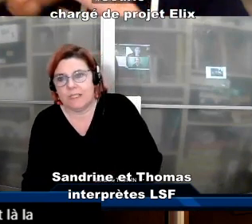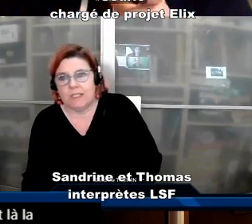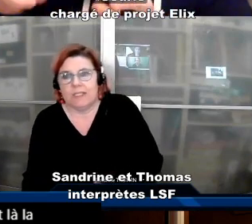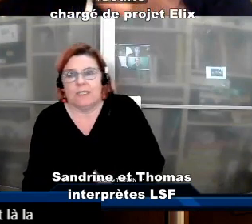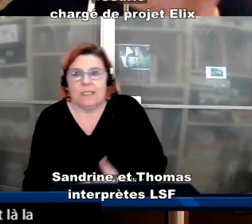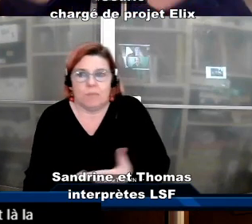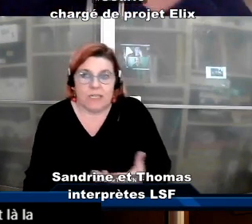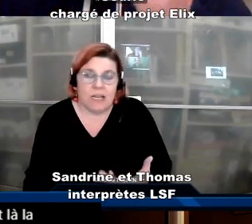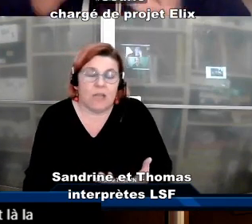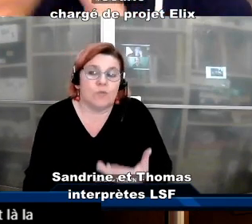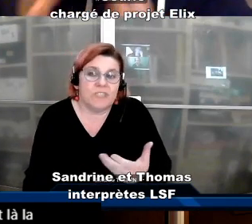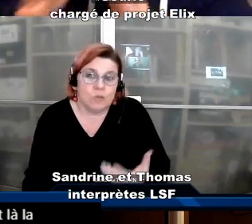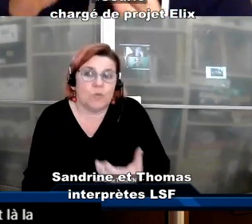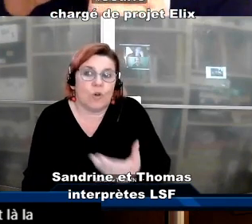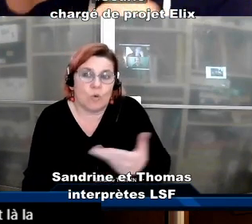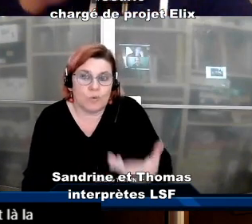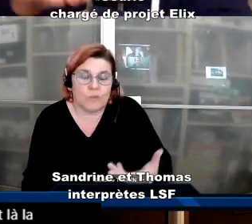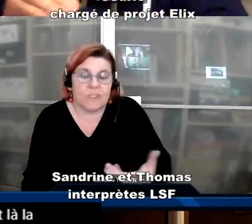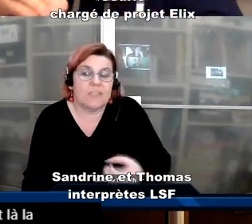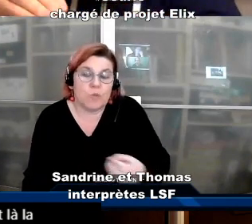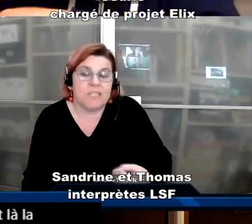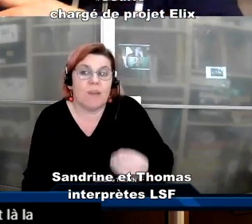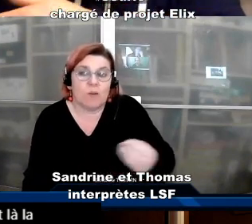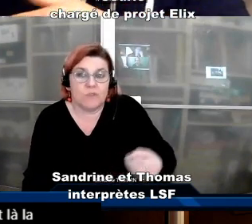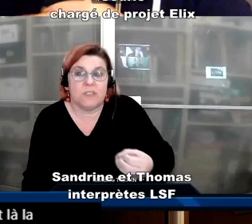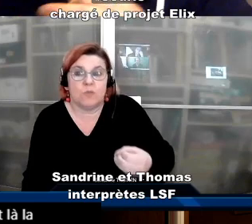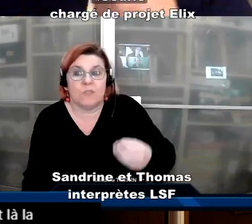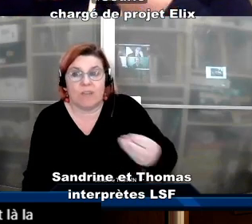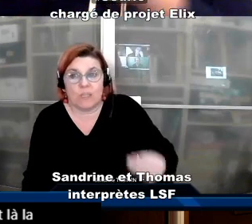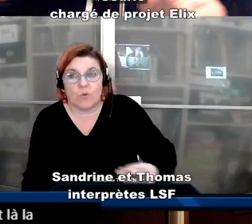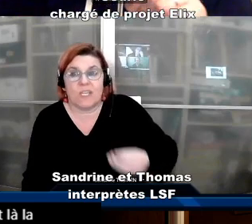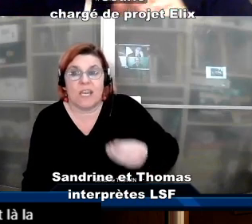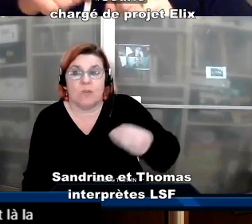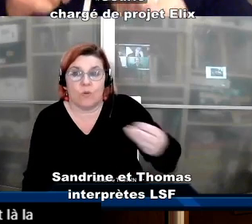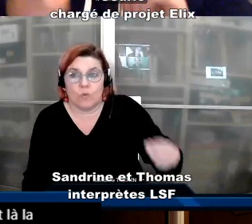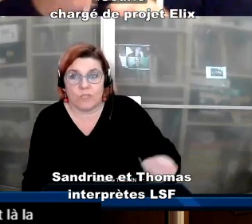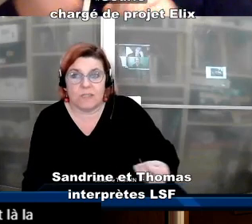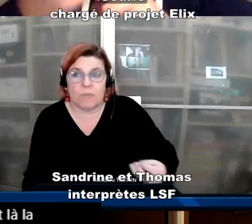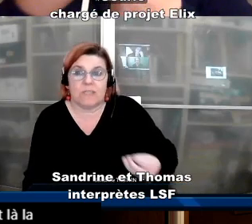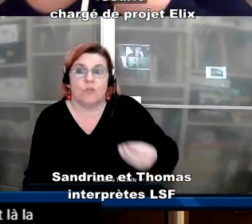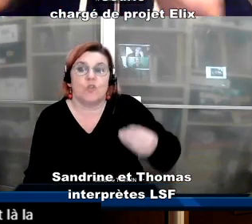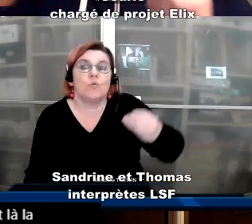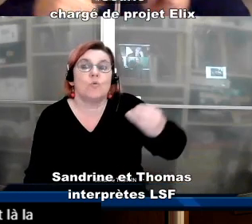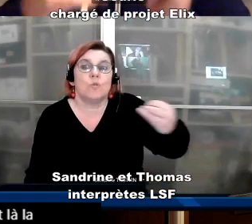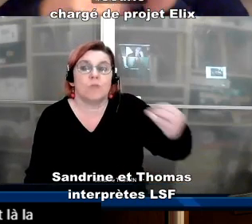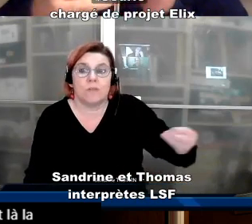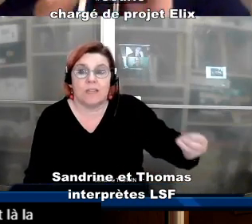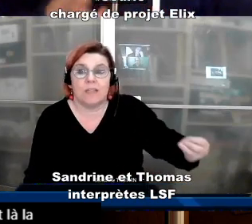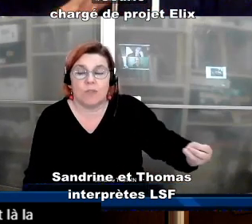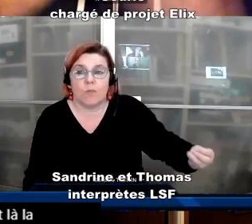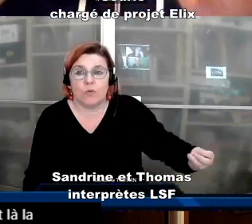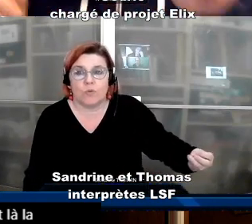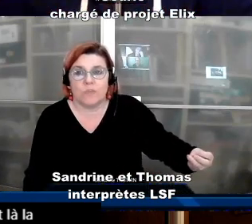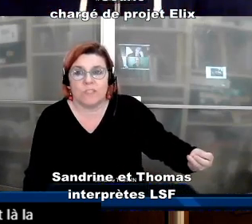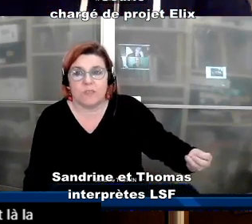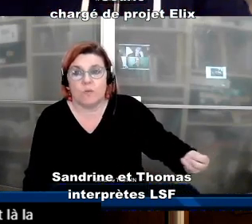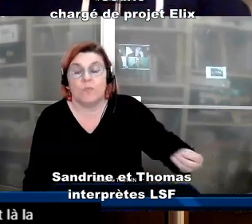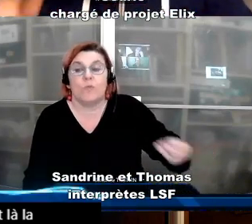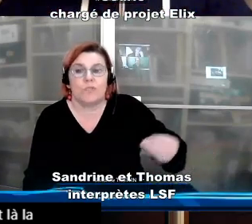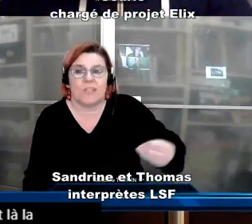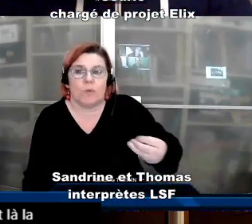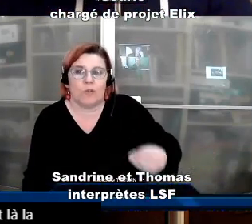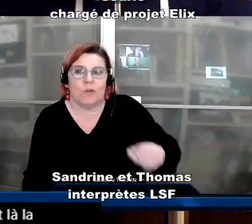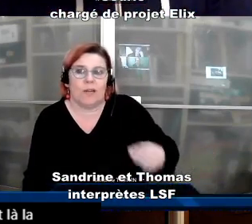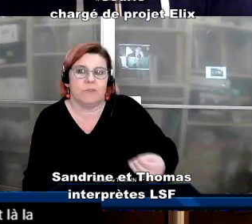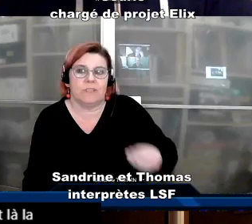impossible. Mais à condition de rencontrer, c'est possible, à condition d'avoir des conseils, de rencontrer des personnes sourdes. Il y a beaucoup de conditions.